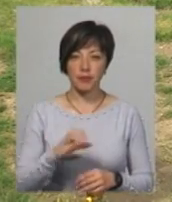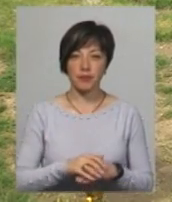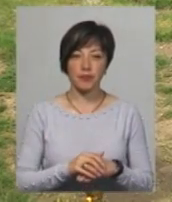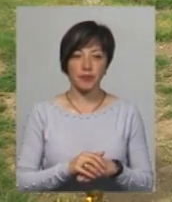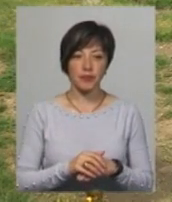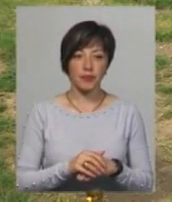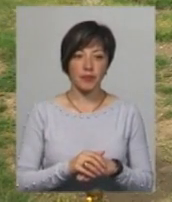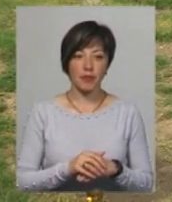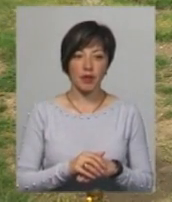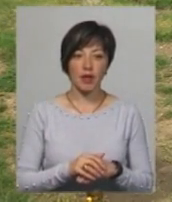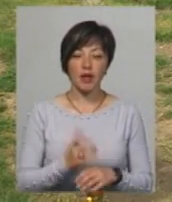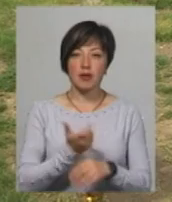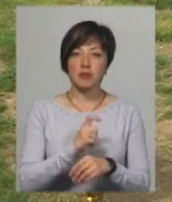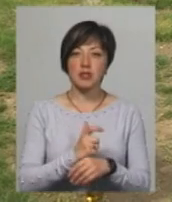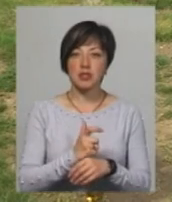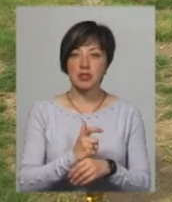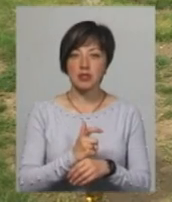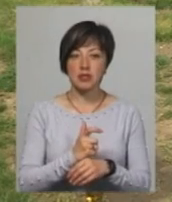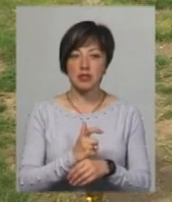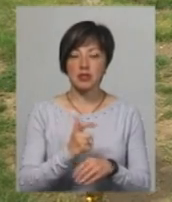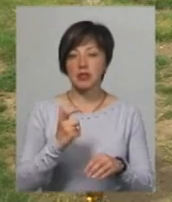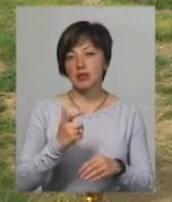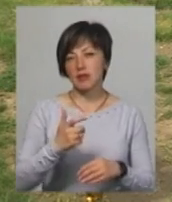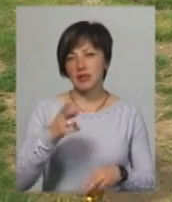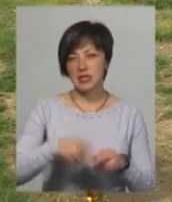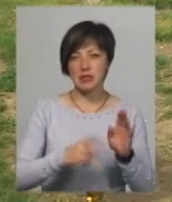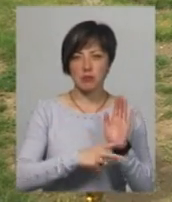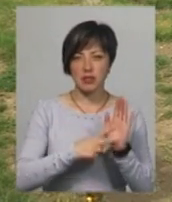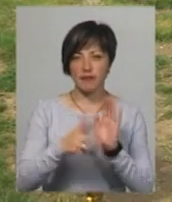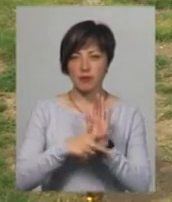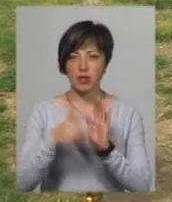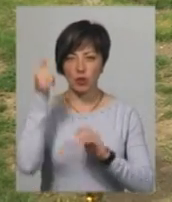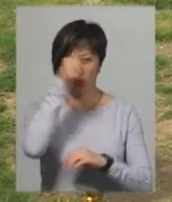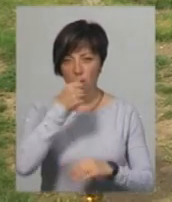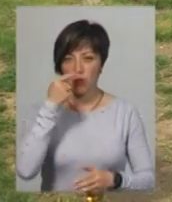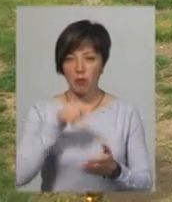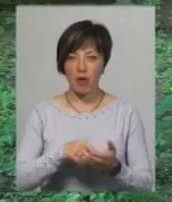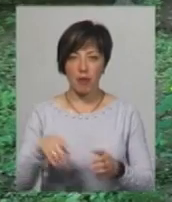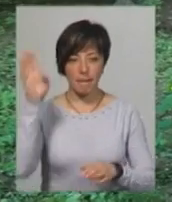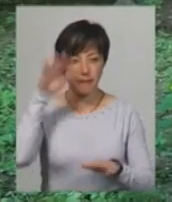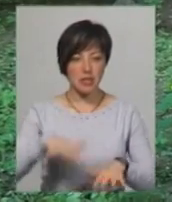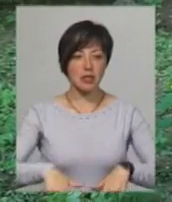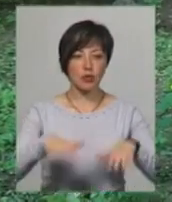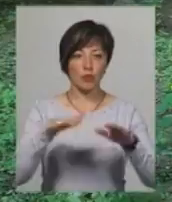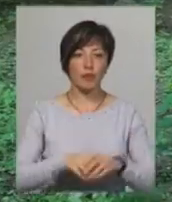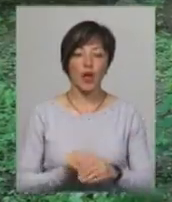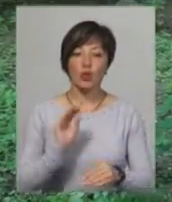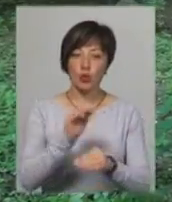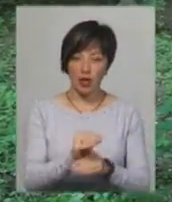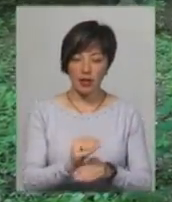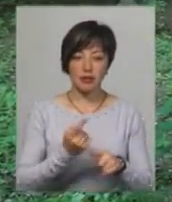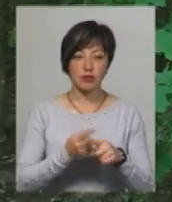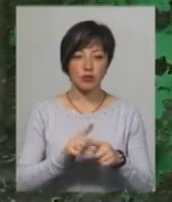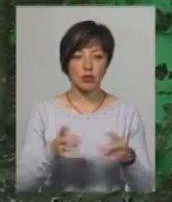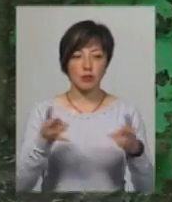30 дністровських сіл, в кінці 70-х, на початку 80-х років попало під затоплення. Сергій Шпаковський додає,